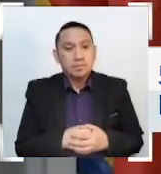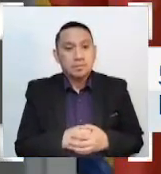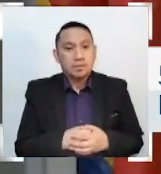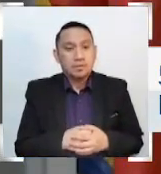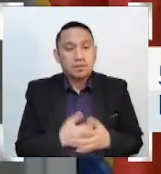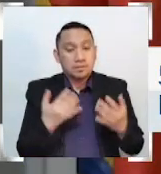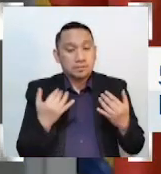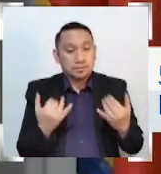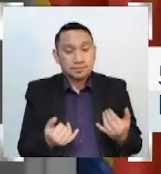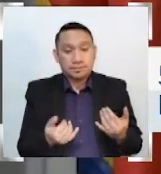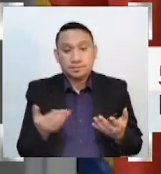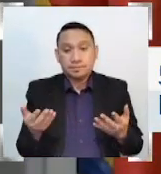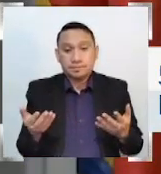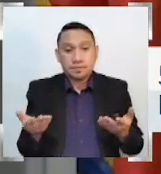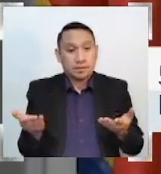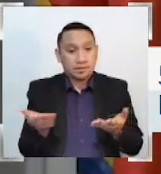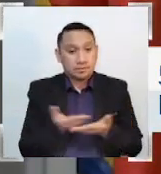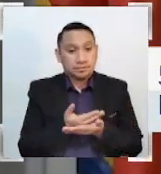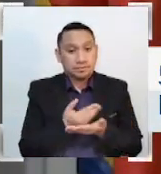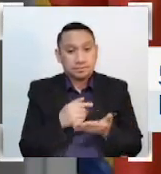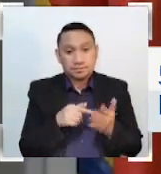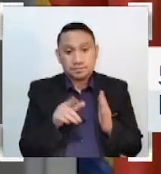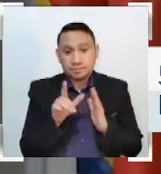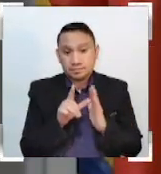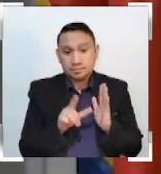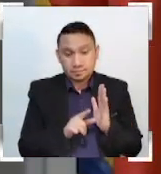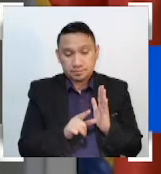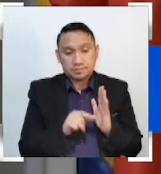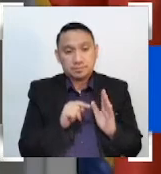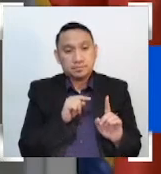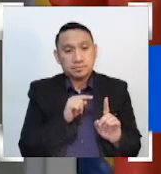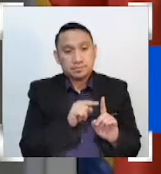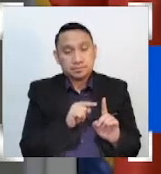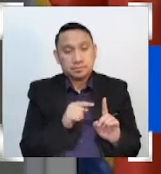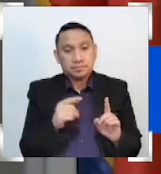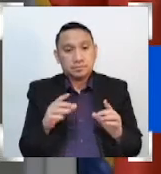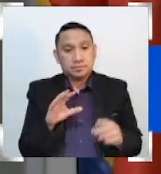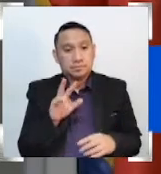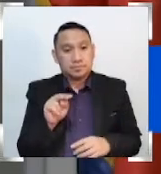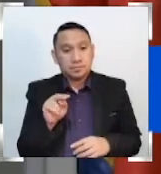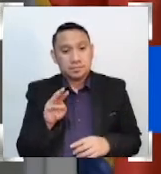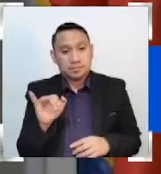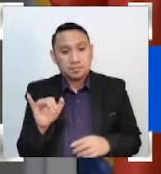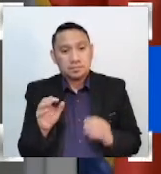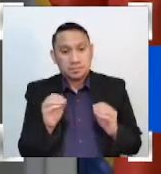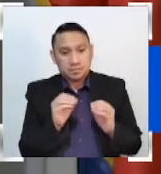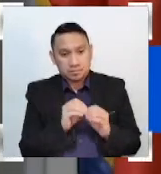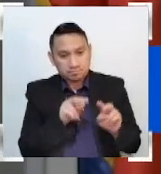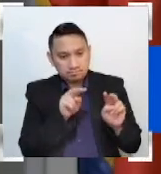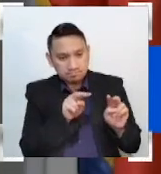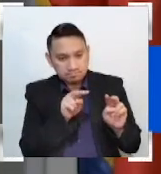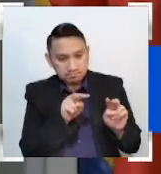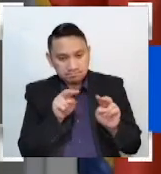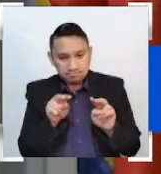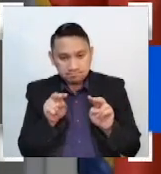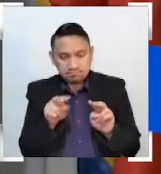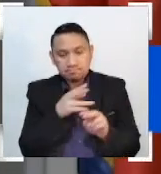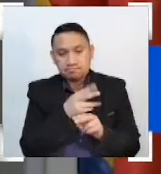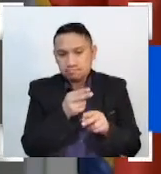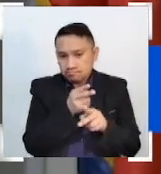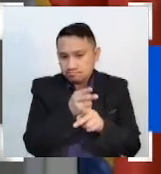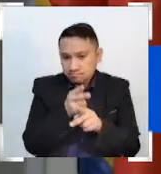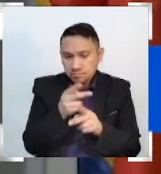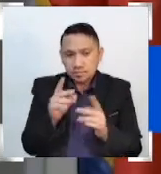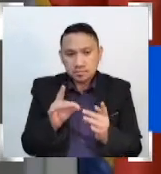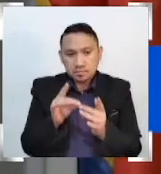pagpasa ng bagong OSAEC law, ano, naging mas vigilant ang ating NBI sa pagmumonitor at pagbabantay sa mga online